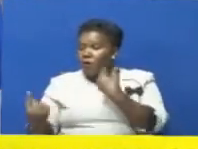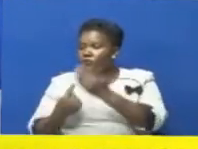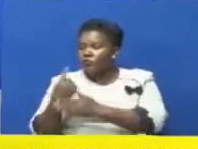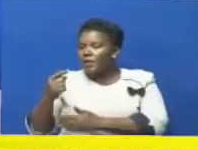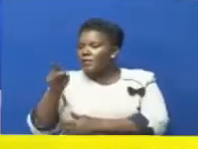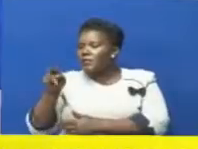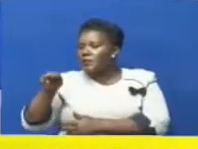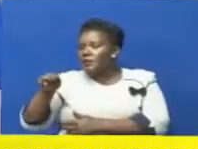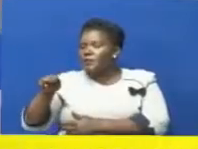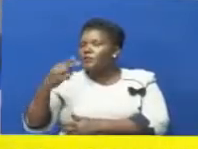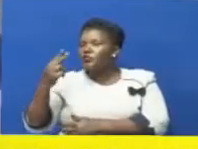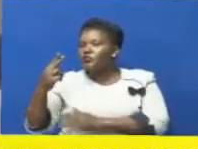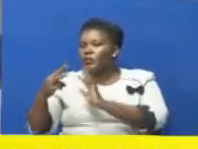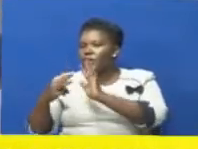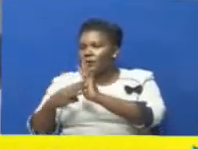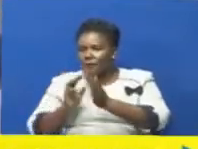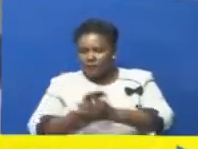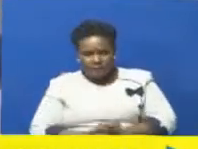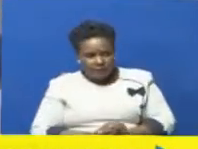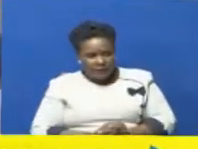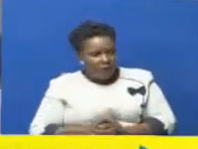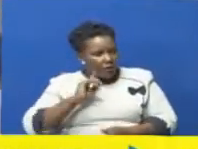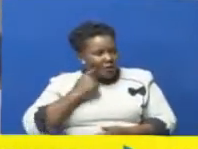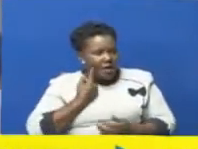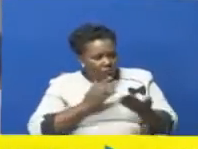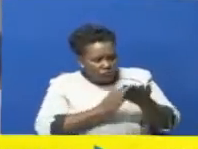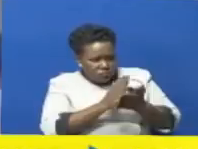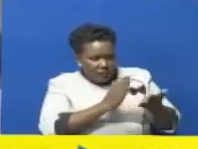ukisema madiwani wetu mwaka 2008